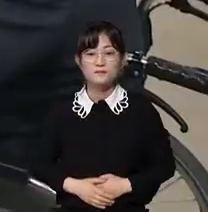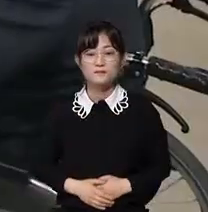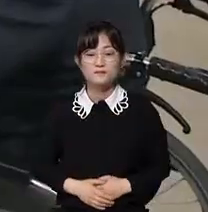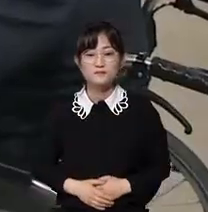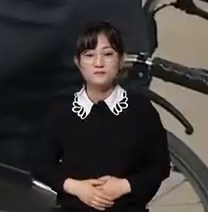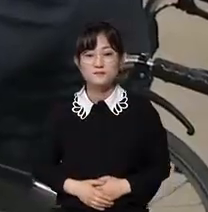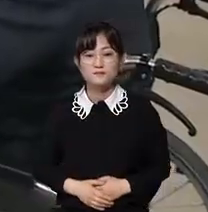KBC 이상환입니다